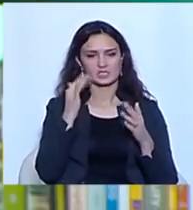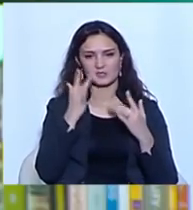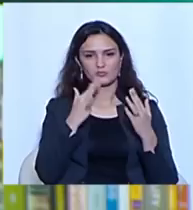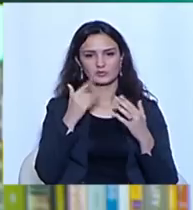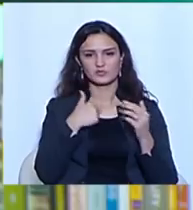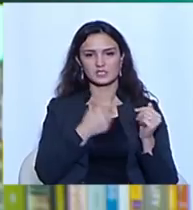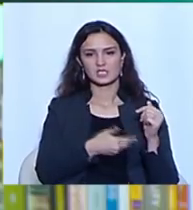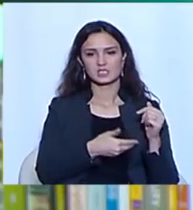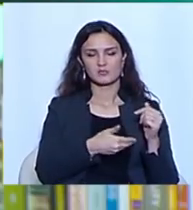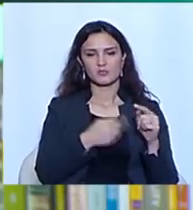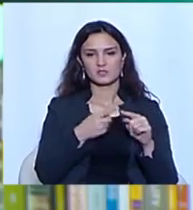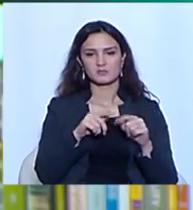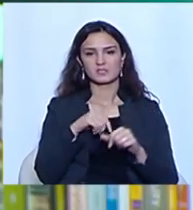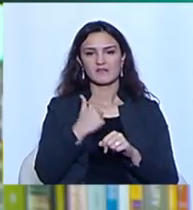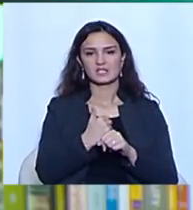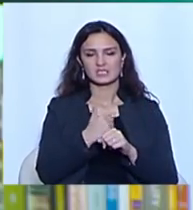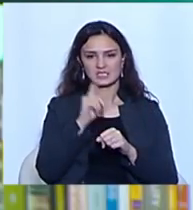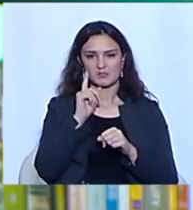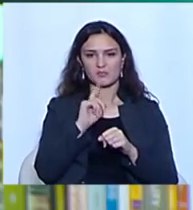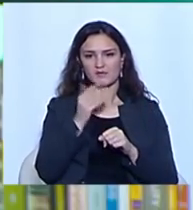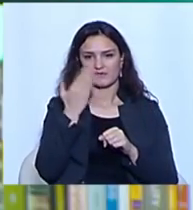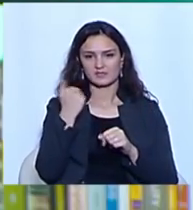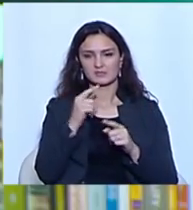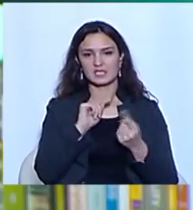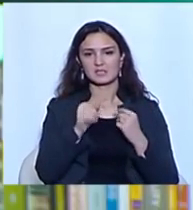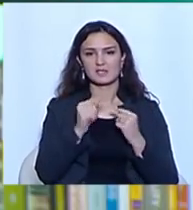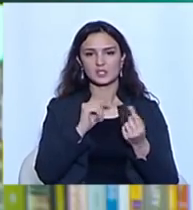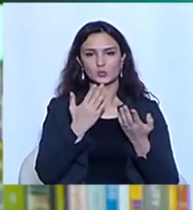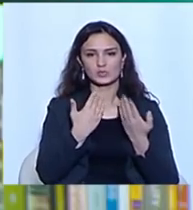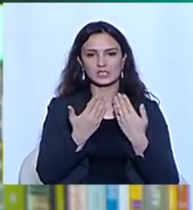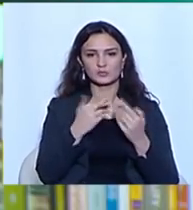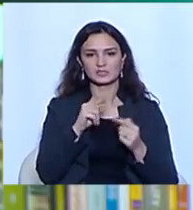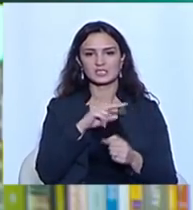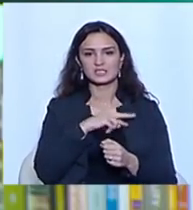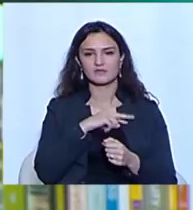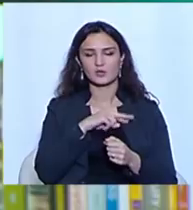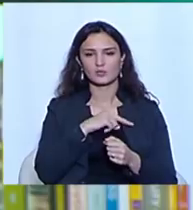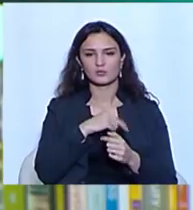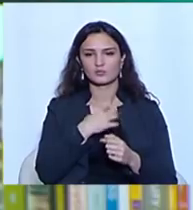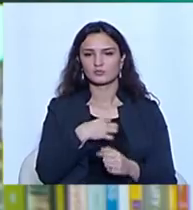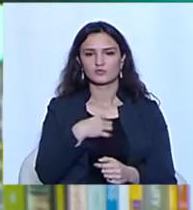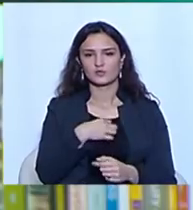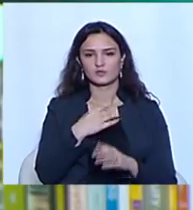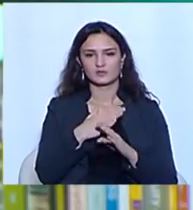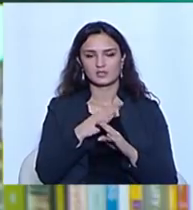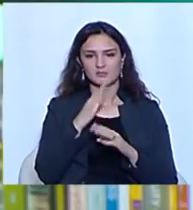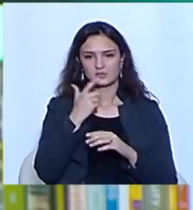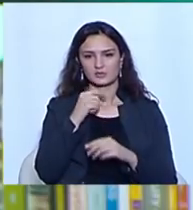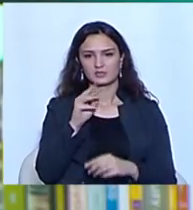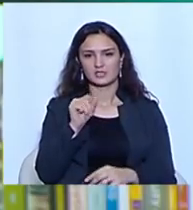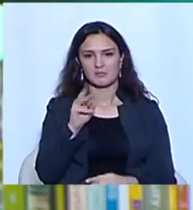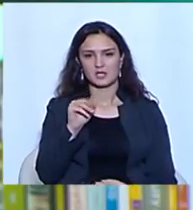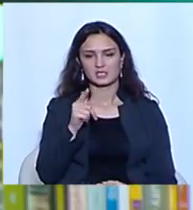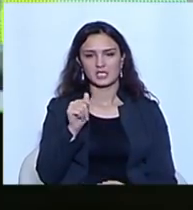ჩვენი არსებობა და მთავარი სიამოვნება, რომელიც გვავიწყდება ერთმანეთთან ურთიერთობა და სიყვარული, რომელიც უმნიშვნელოვანესია. ქალბატონი